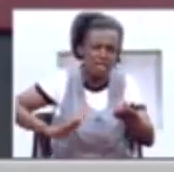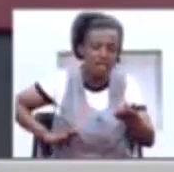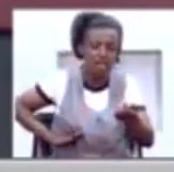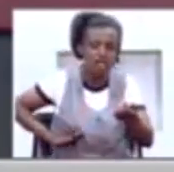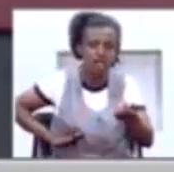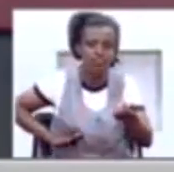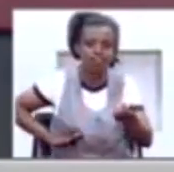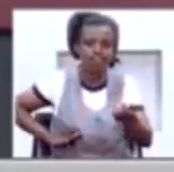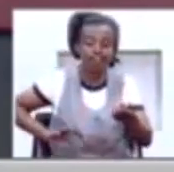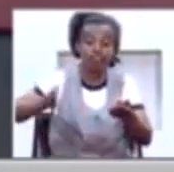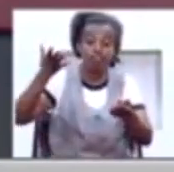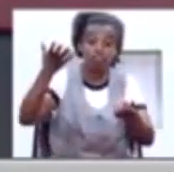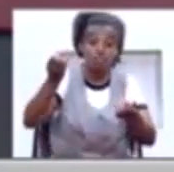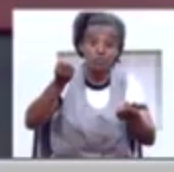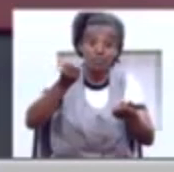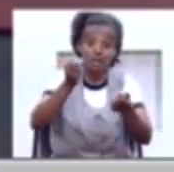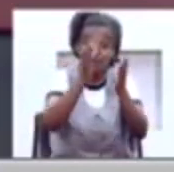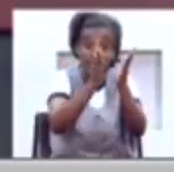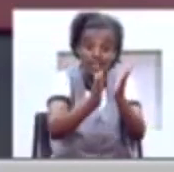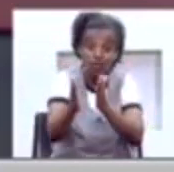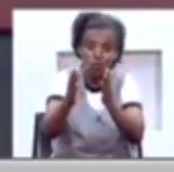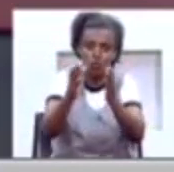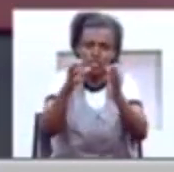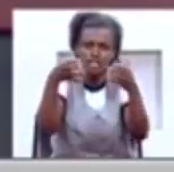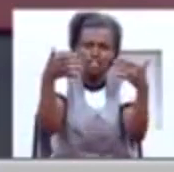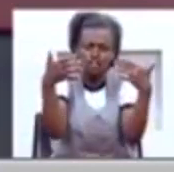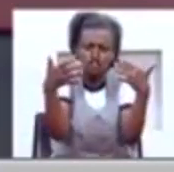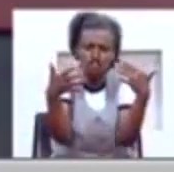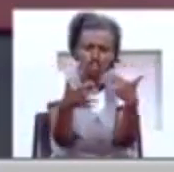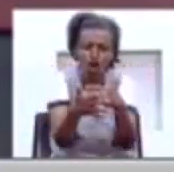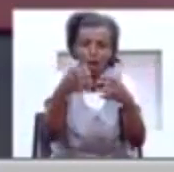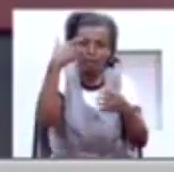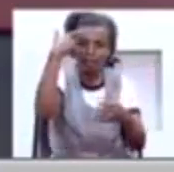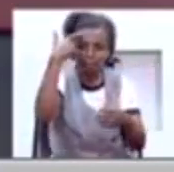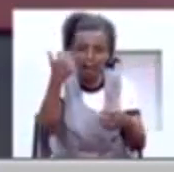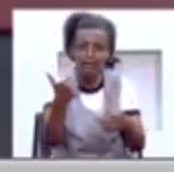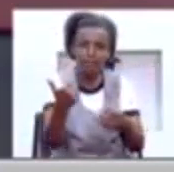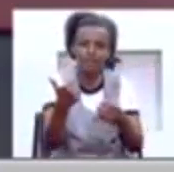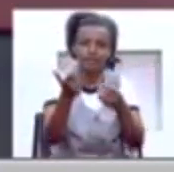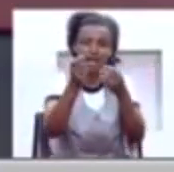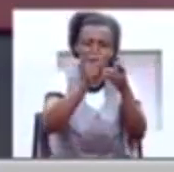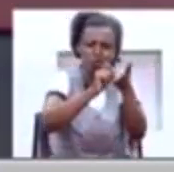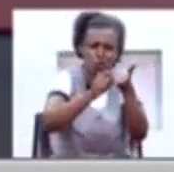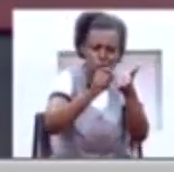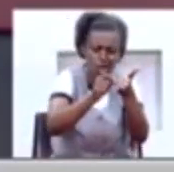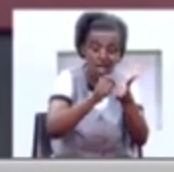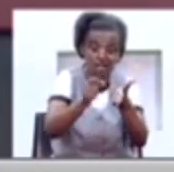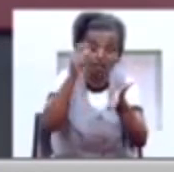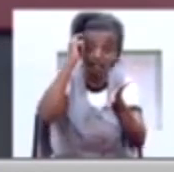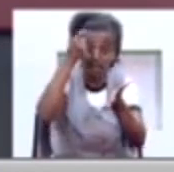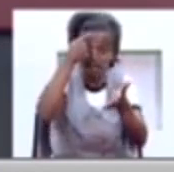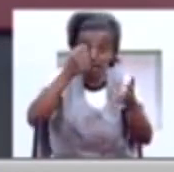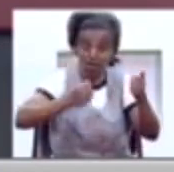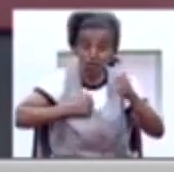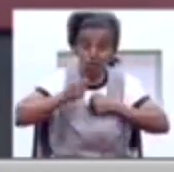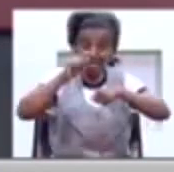ko hari inyenzi zategura igitero bari babizi yego ariko noneho no mu nyandiko za leta y'u Rwanda